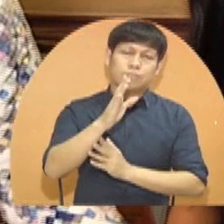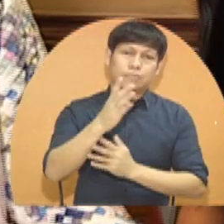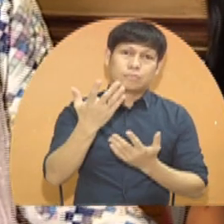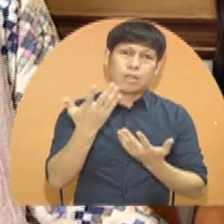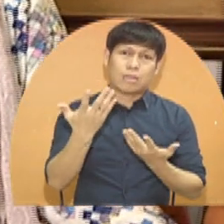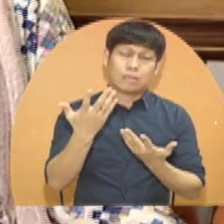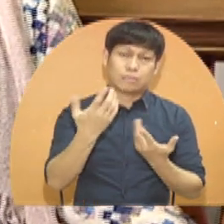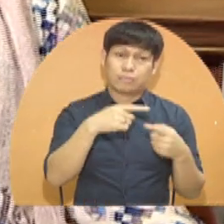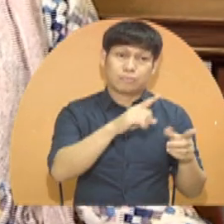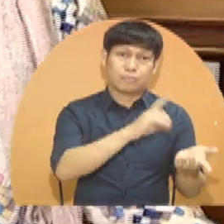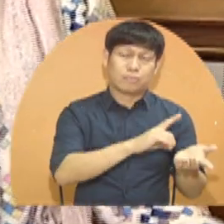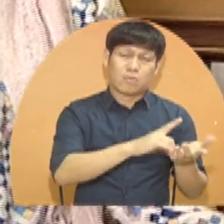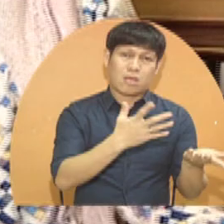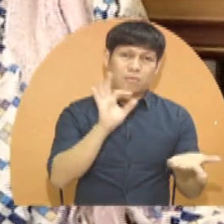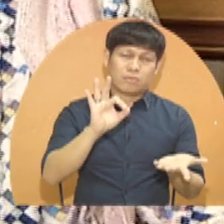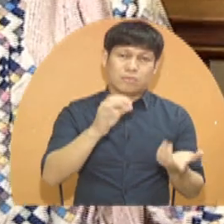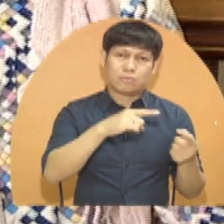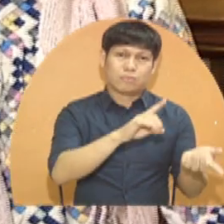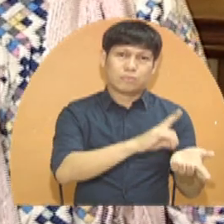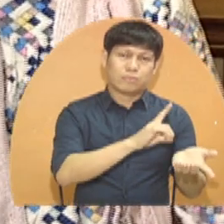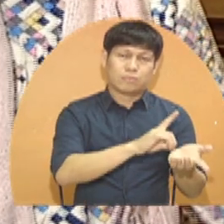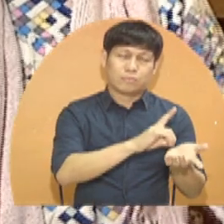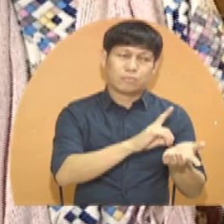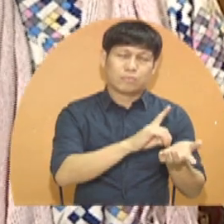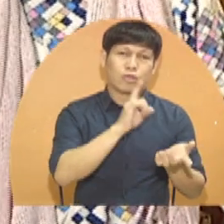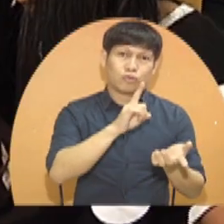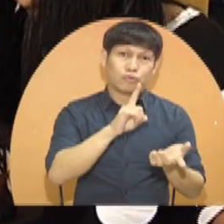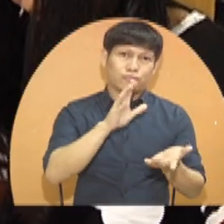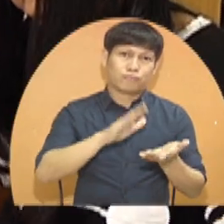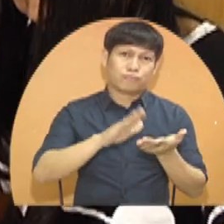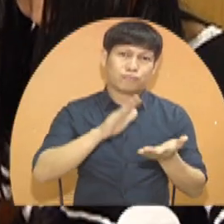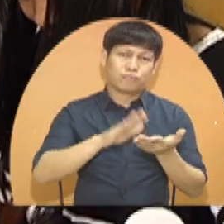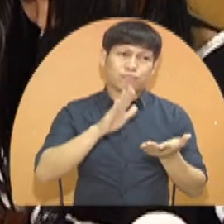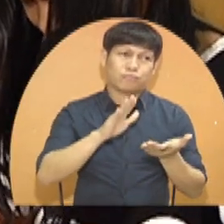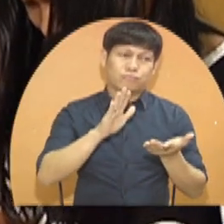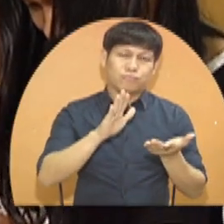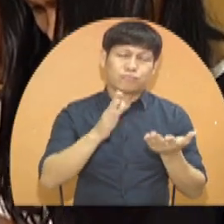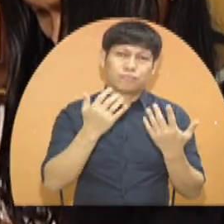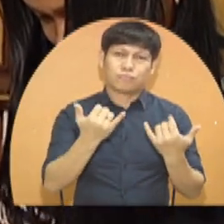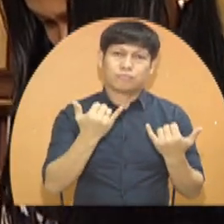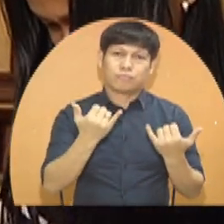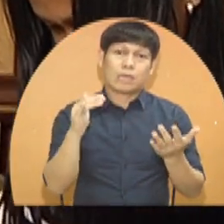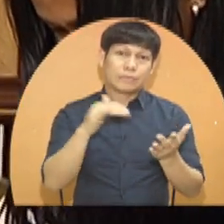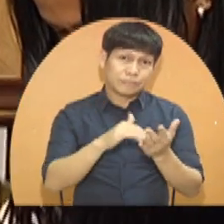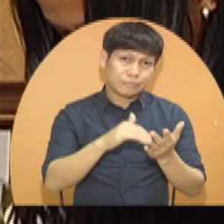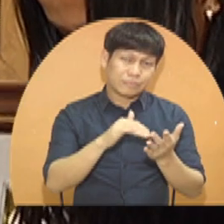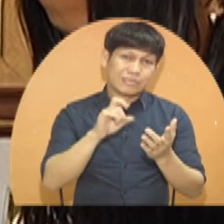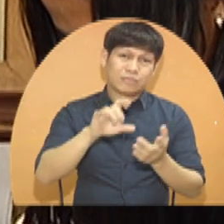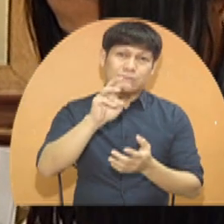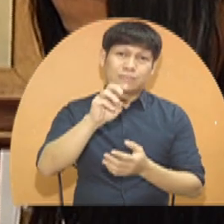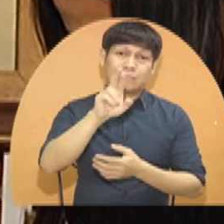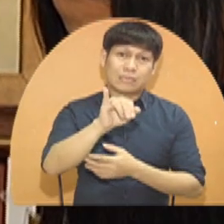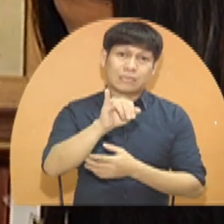talaga ako nakapagpa-doktor kasi wala pong pera. Ang mahal po kasi kailangan sa sakit ko eh. Ngayon nga po, pinapaulit-ulit